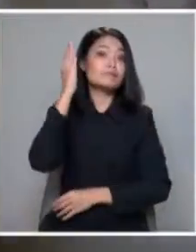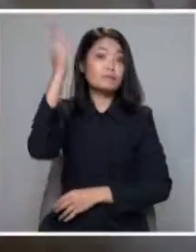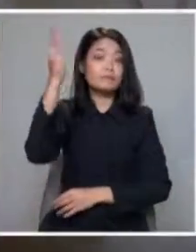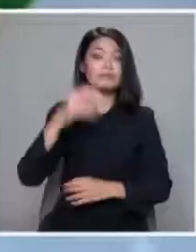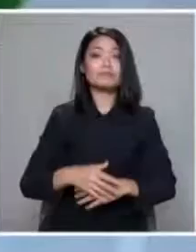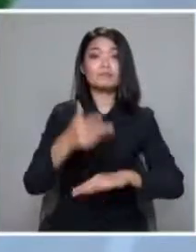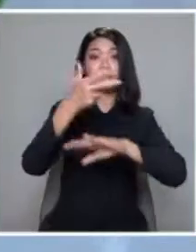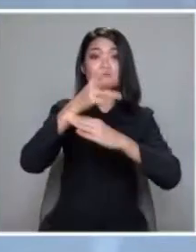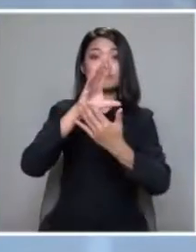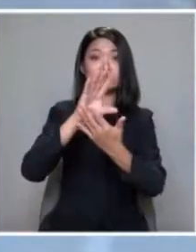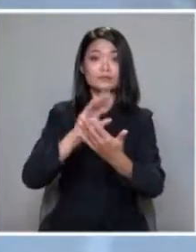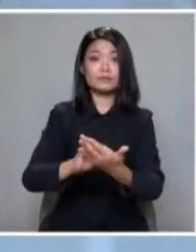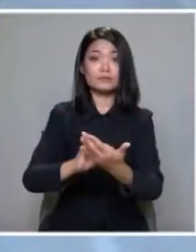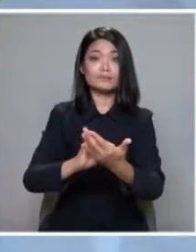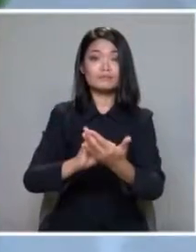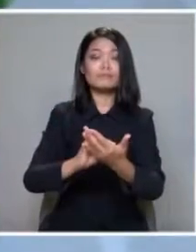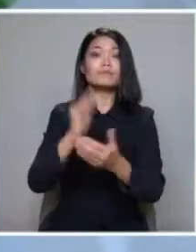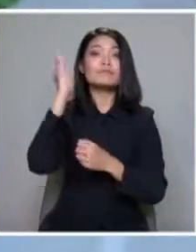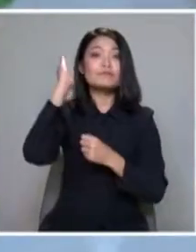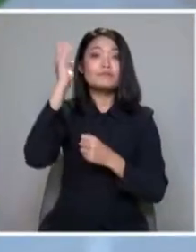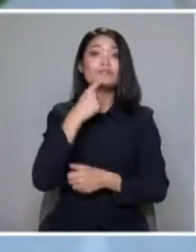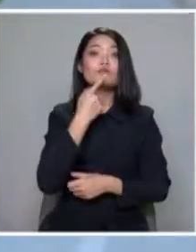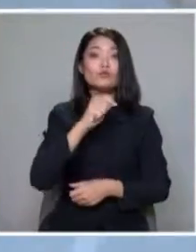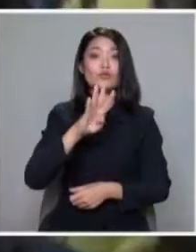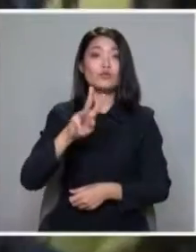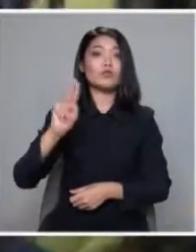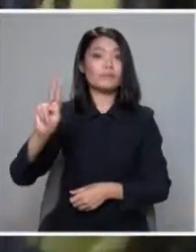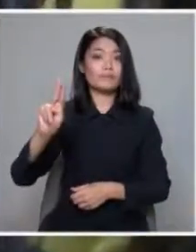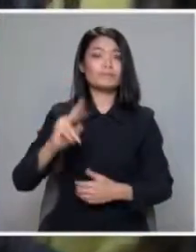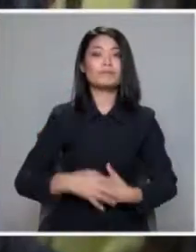งทวีถ่ายภาพสุชาดาสิริคง 2 for you รายงาน